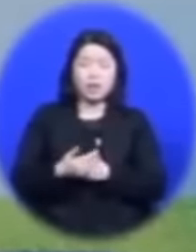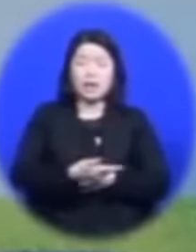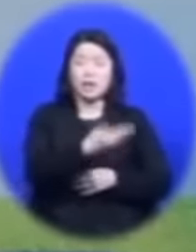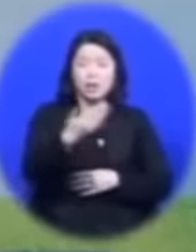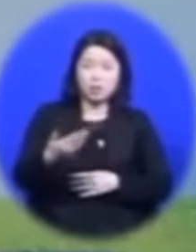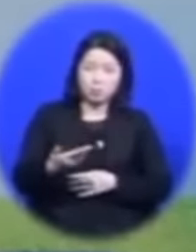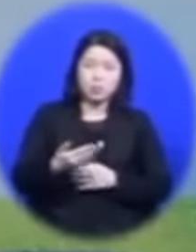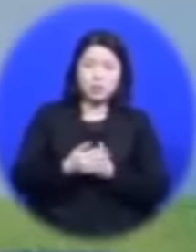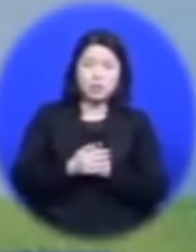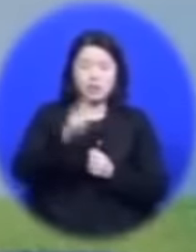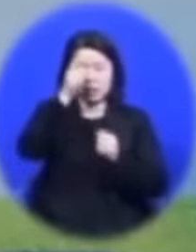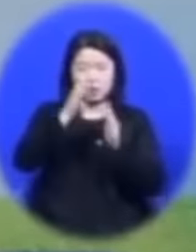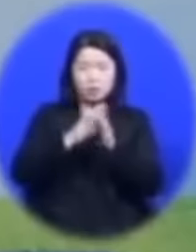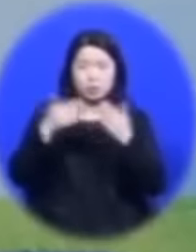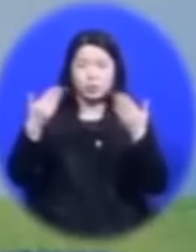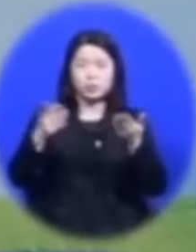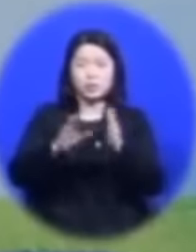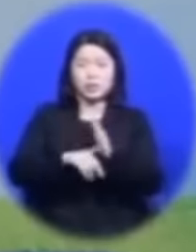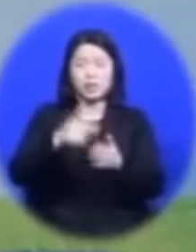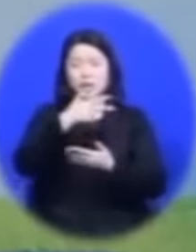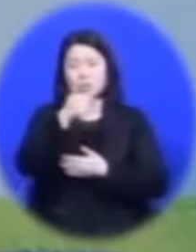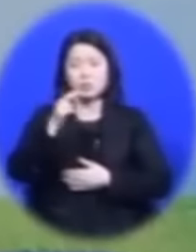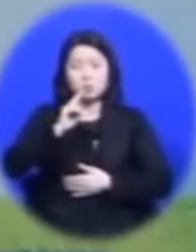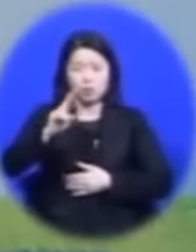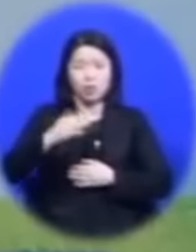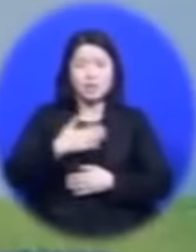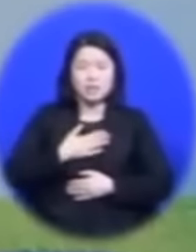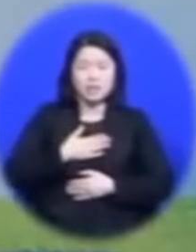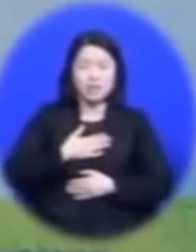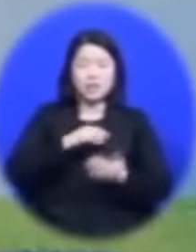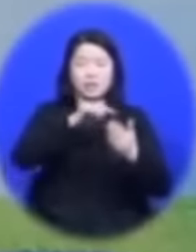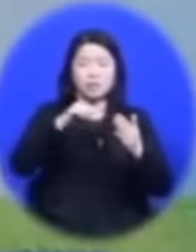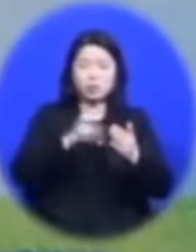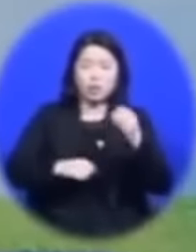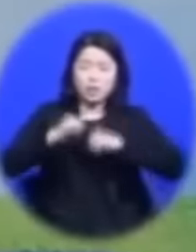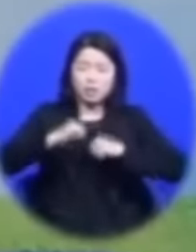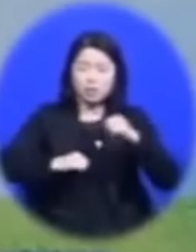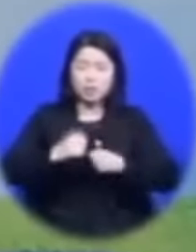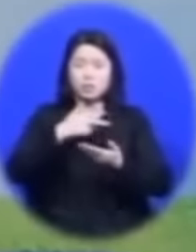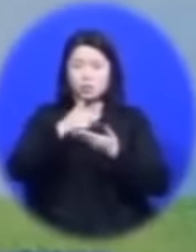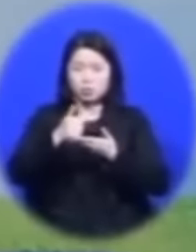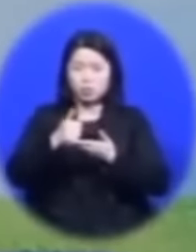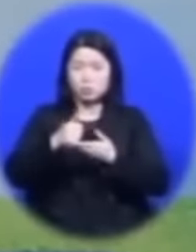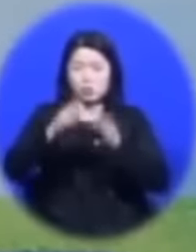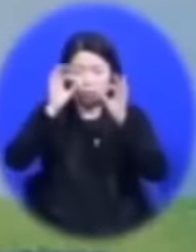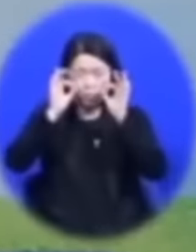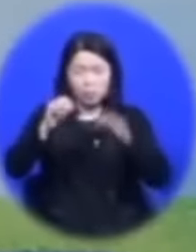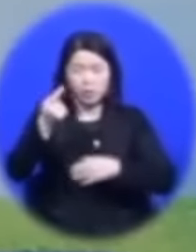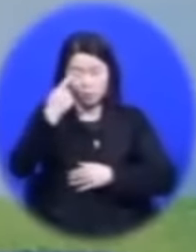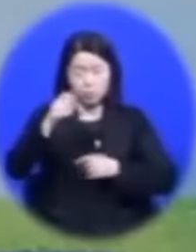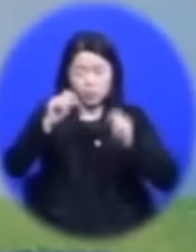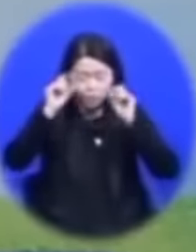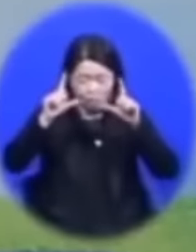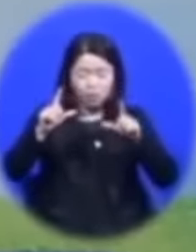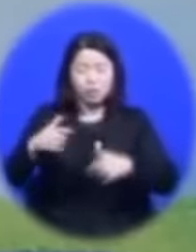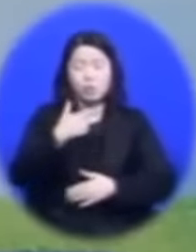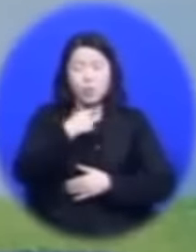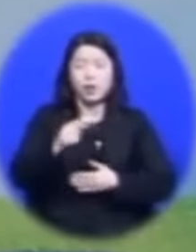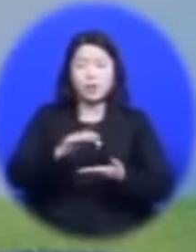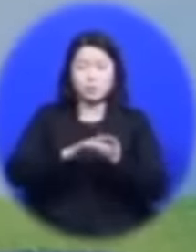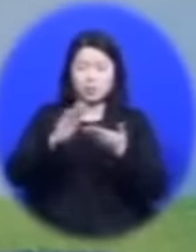여러분이 기도하실 때 주여 제가 제 속에서 역사하시는 주님을 보게 눈이 열려지기를